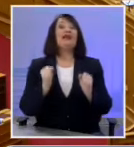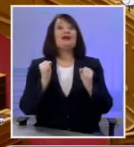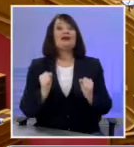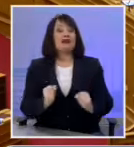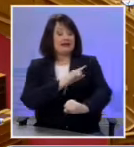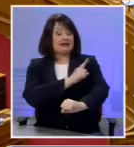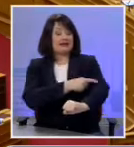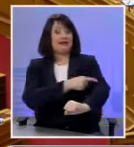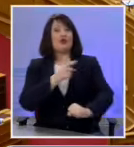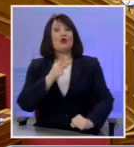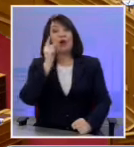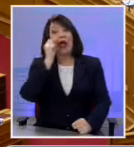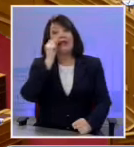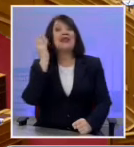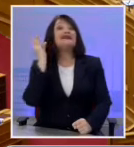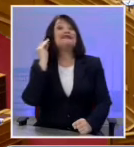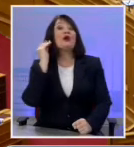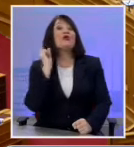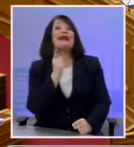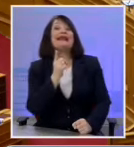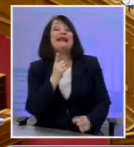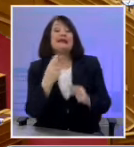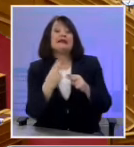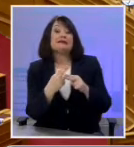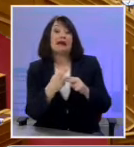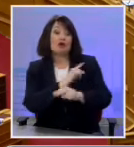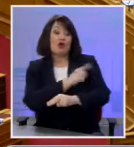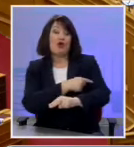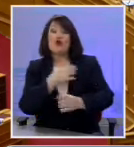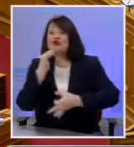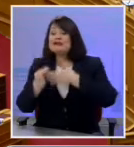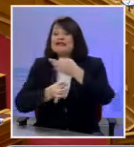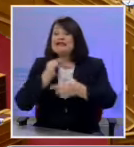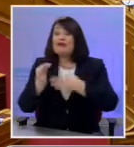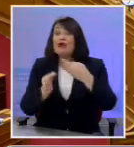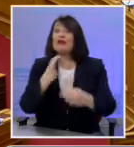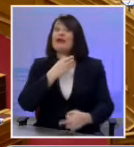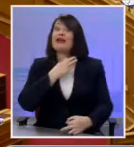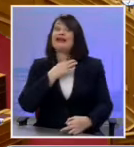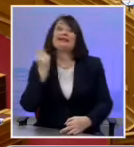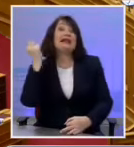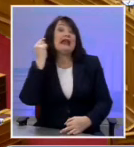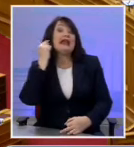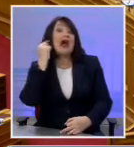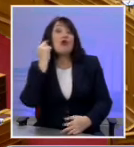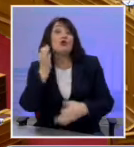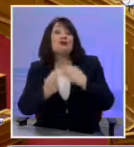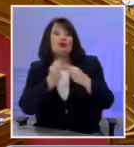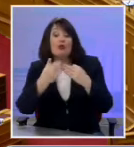κοινοβουλευτικού άντρα να μπορεί να ακούει την κριτική. Σας το συστήνω. Θα το χρειαστείτε πολύ τον επόμενο